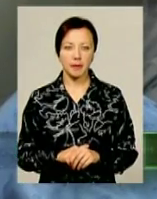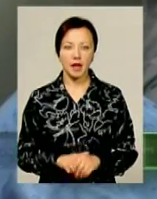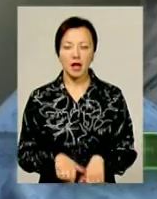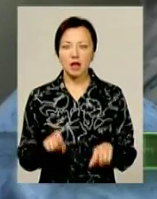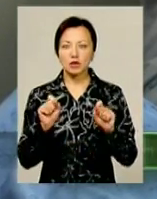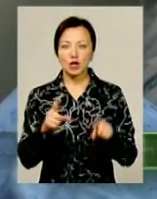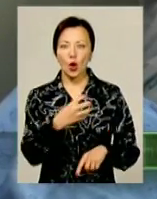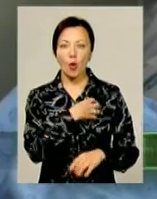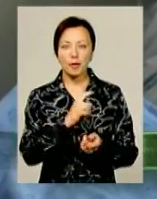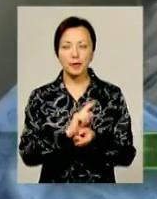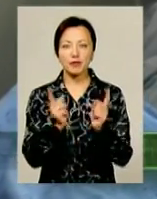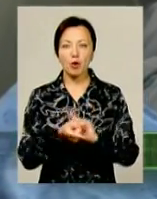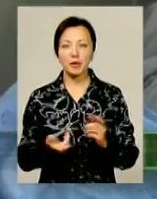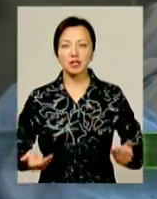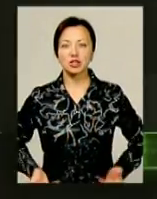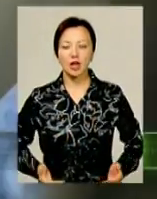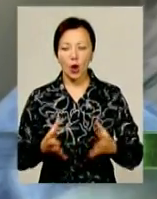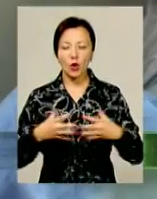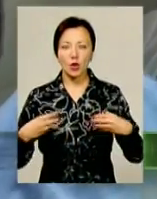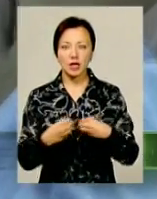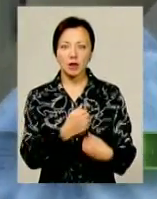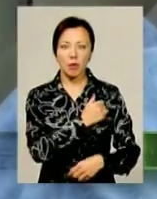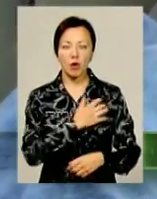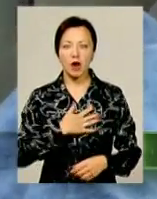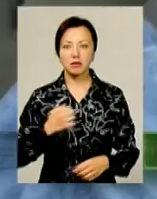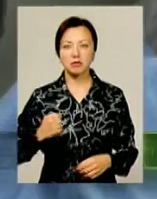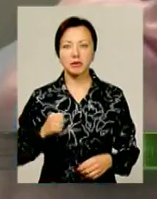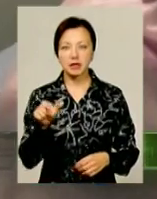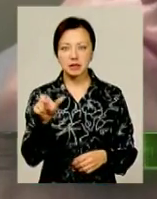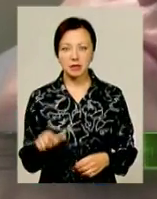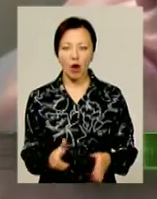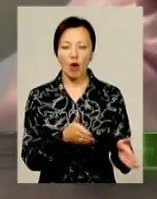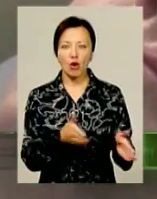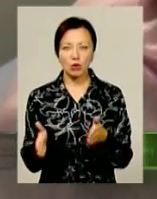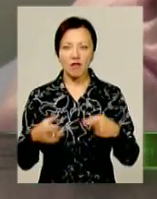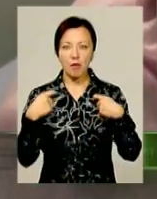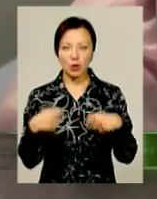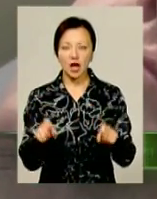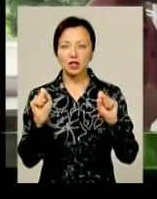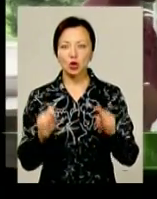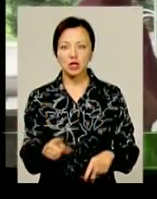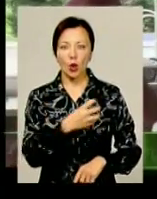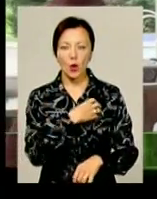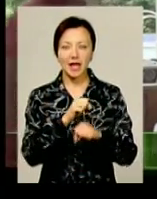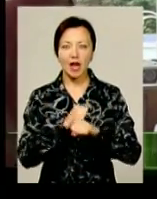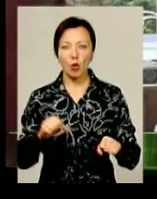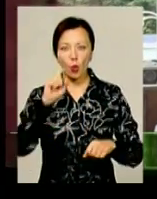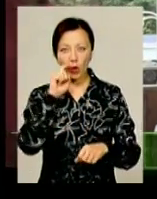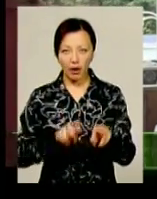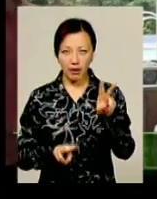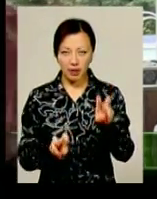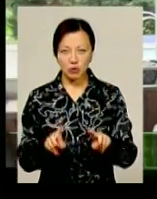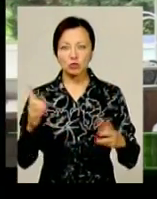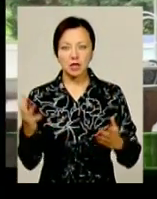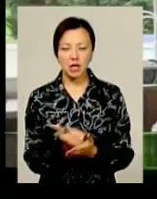Золотий орден в обмін на життя. Родина покаліченого бійця Олександра Петраківського готова продати його золотий орден Героя України, аби